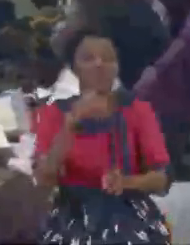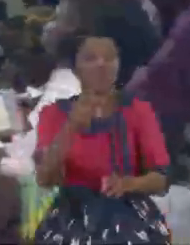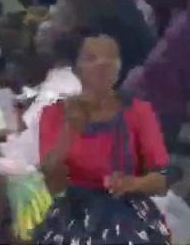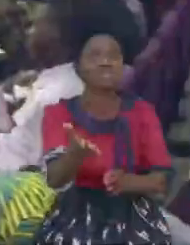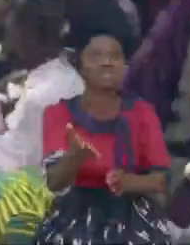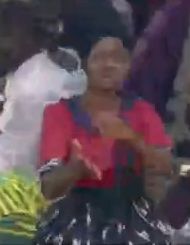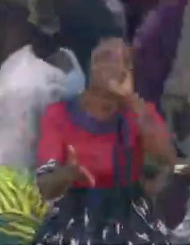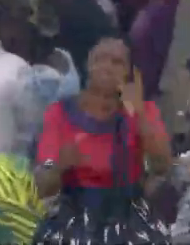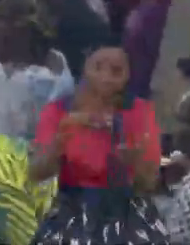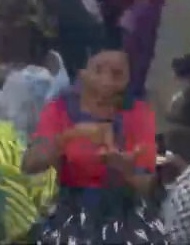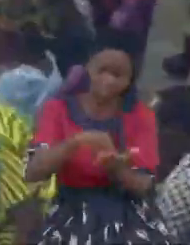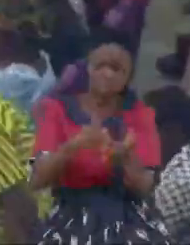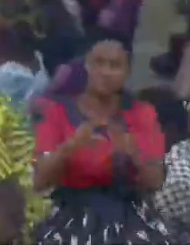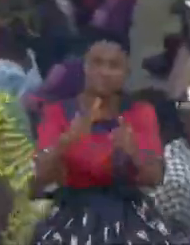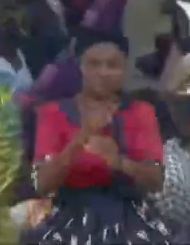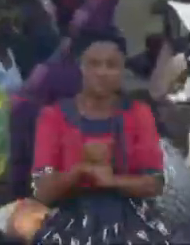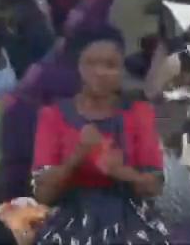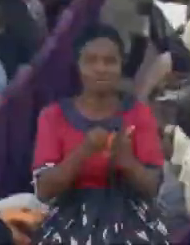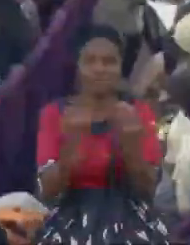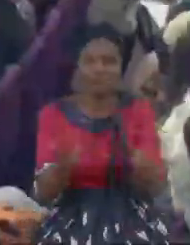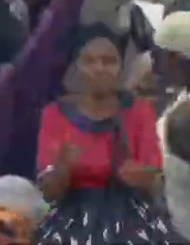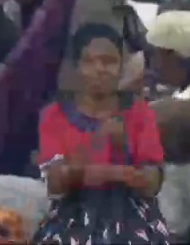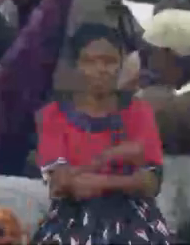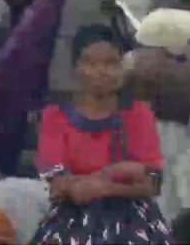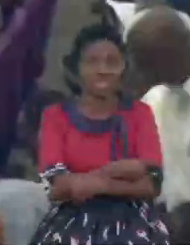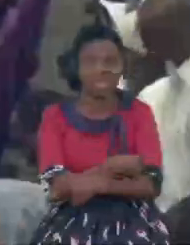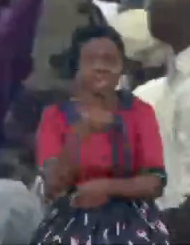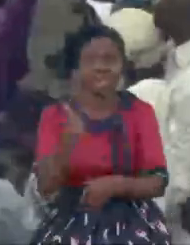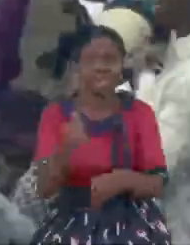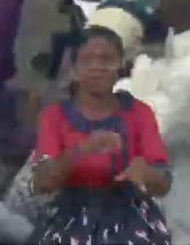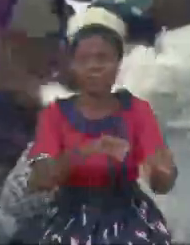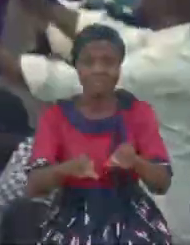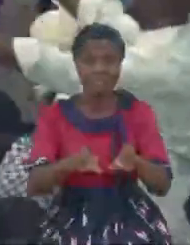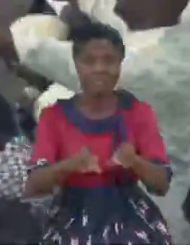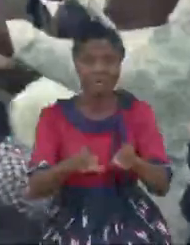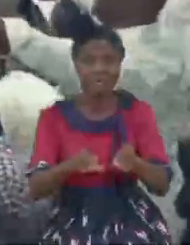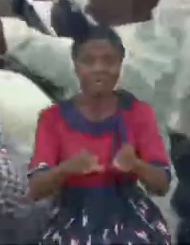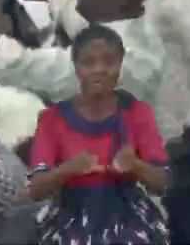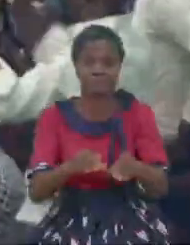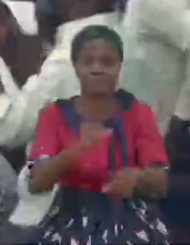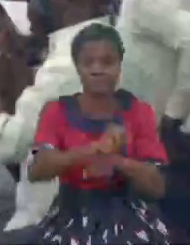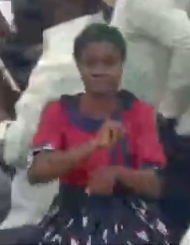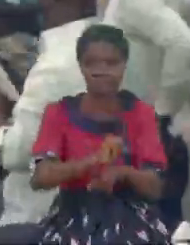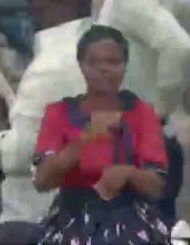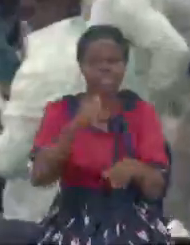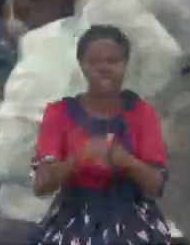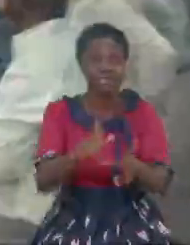Où es-tu? Lève-toi et reçois. Aujourd'hui, l'accomplissement dans ta vie.